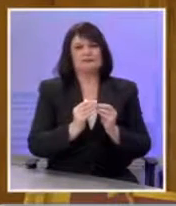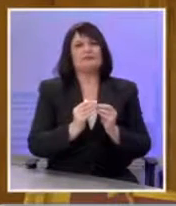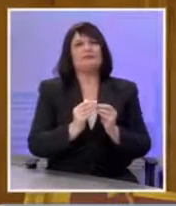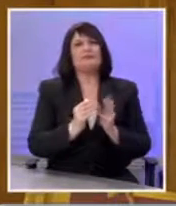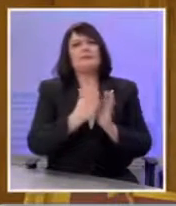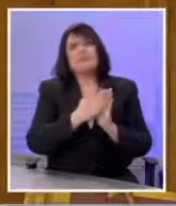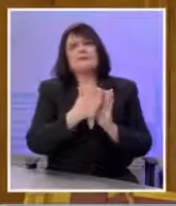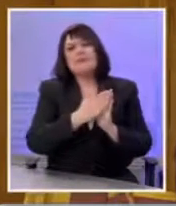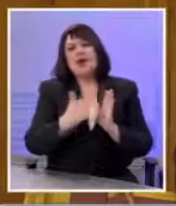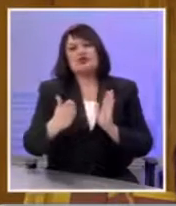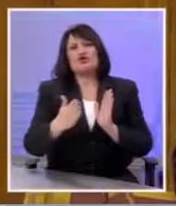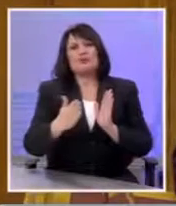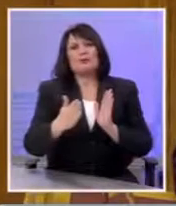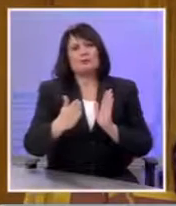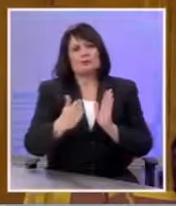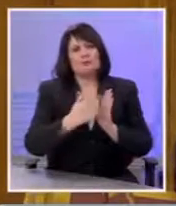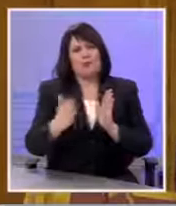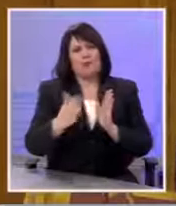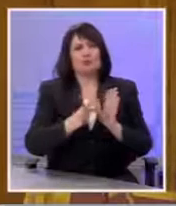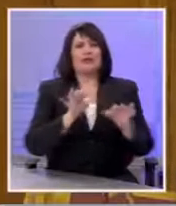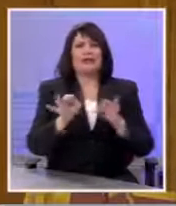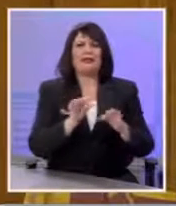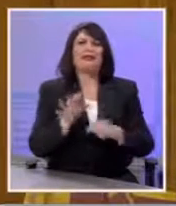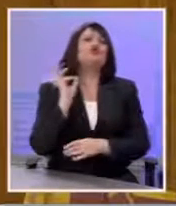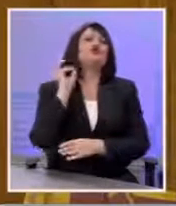σχέδιο που στόχο έχει